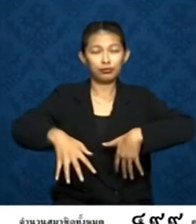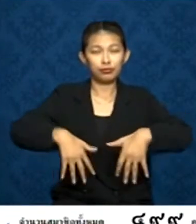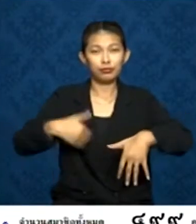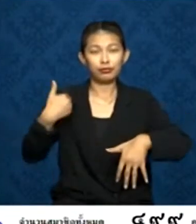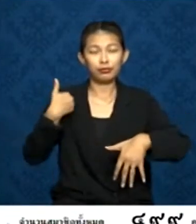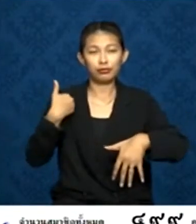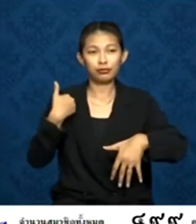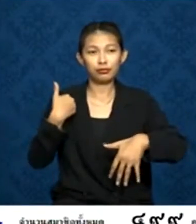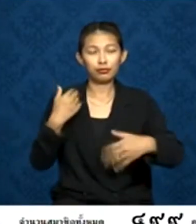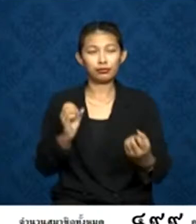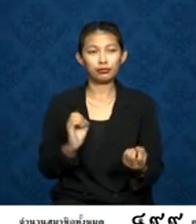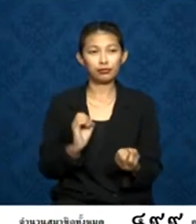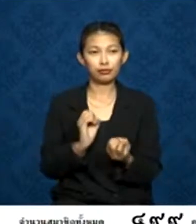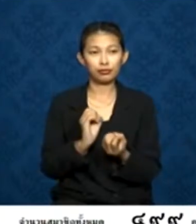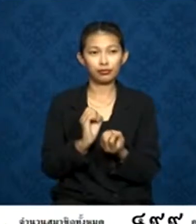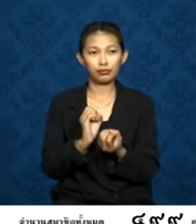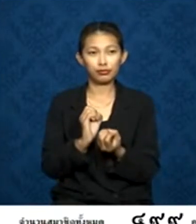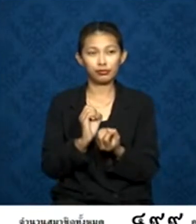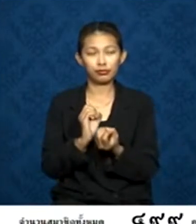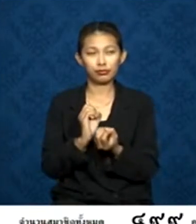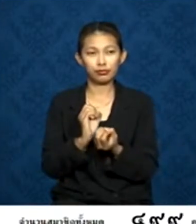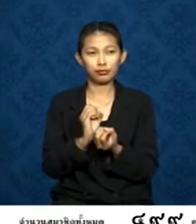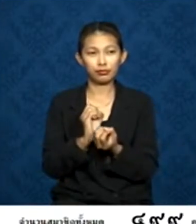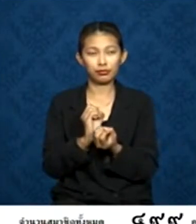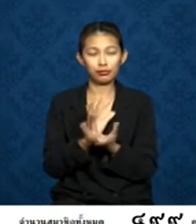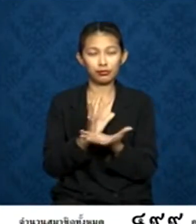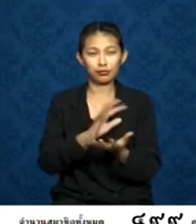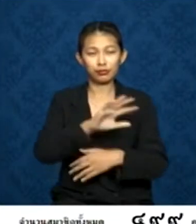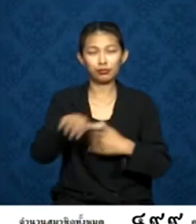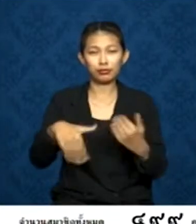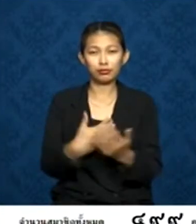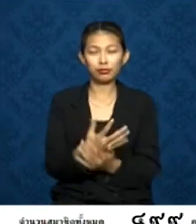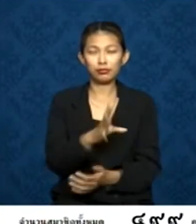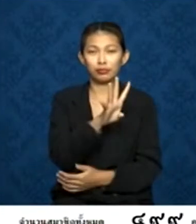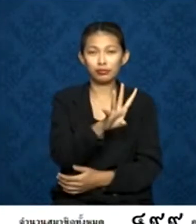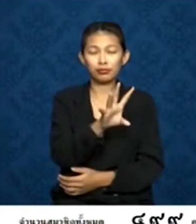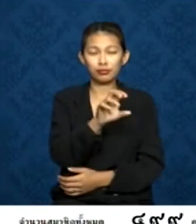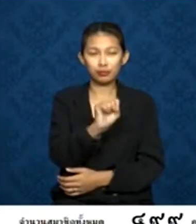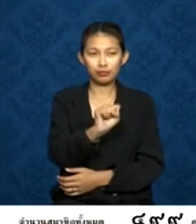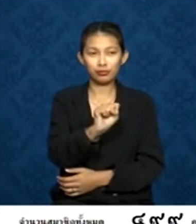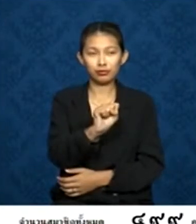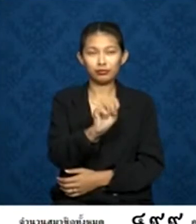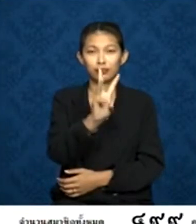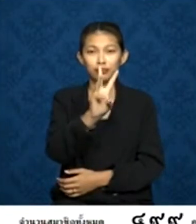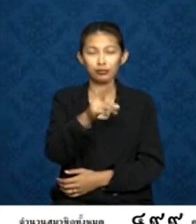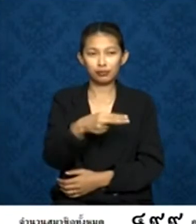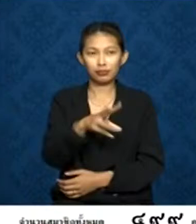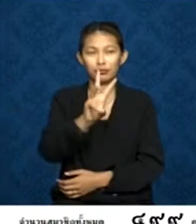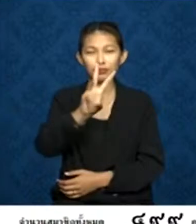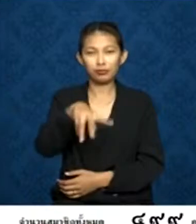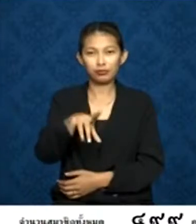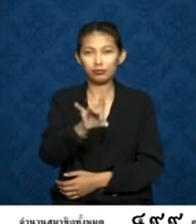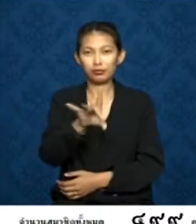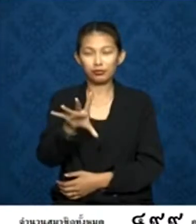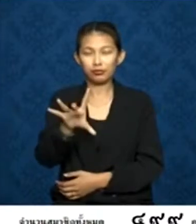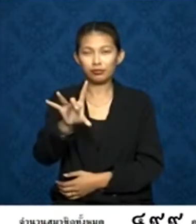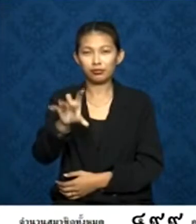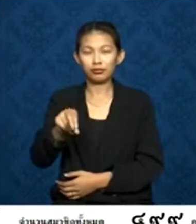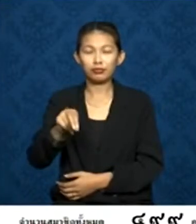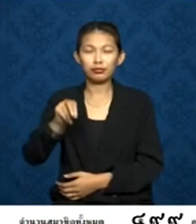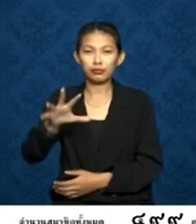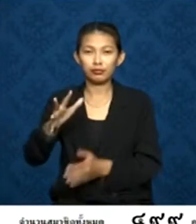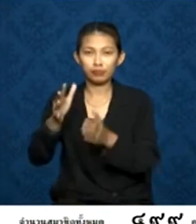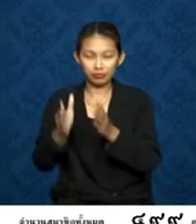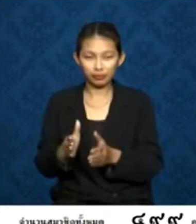ทั้งหมดทั้ 5 อเภอร์ 4,666,135 คน